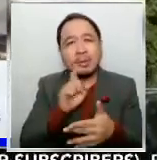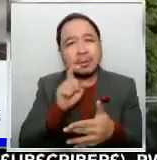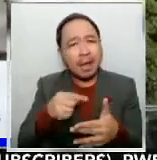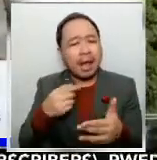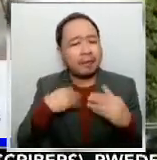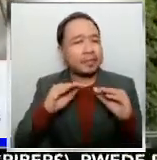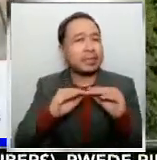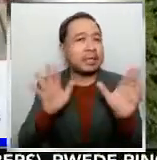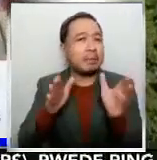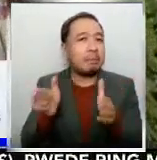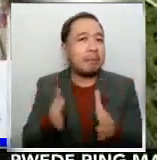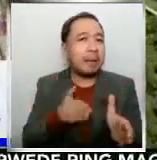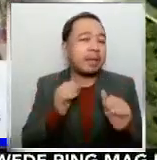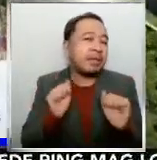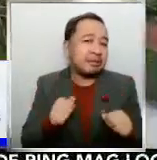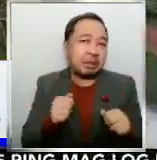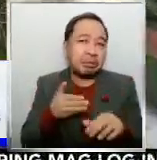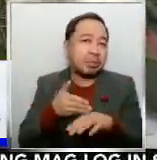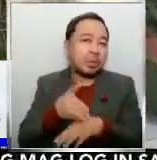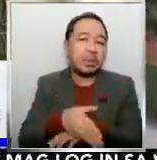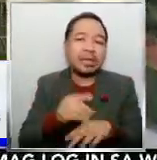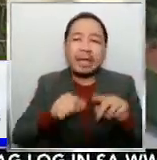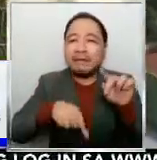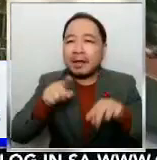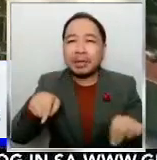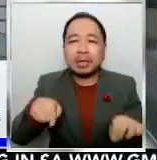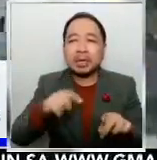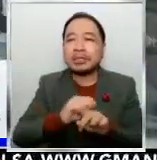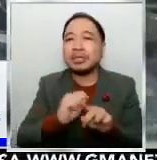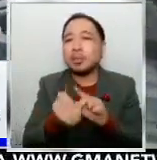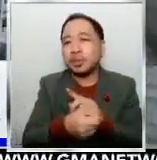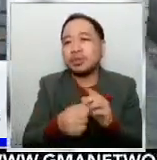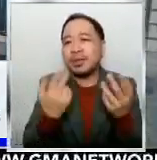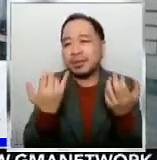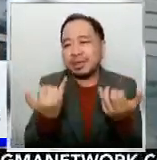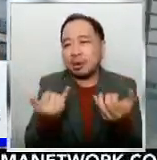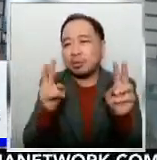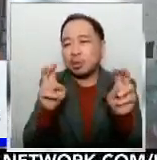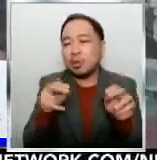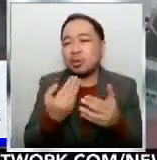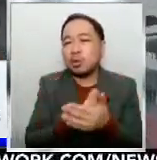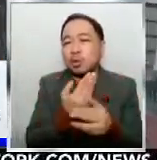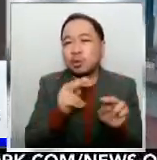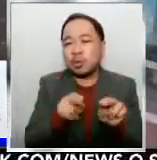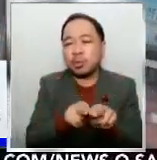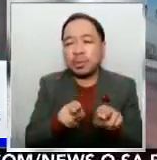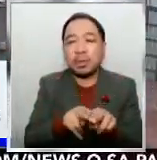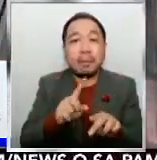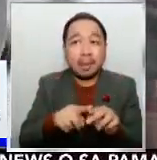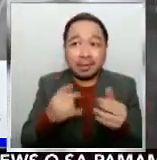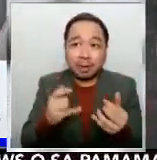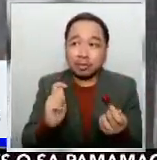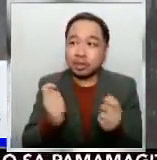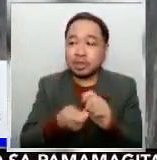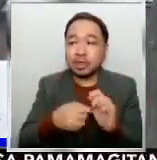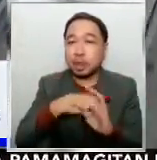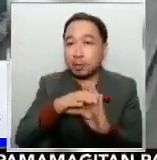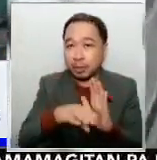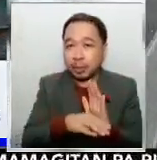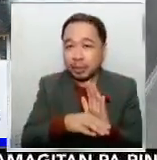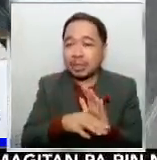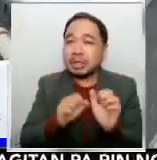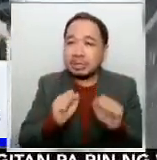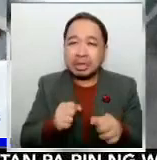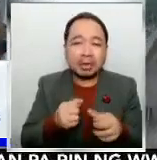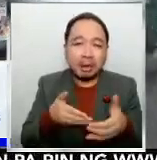pabago-bagong kondisyon ng tinatawag na new normal. Pero nagbabala rin si Lacson sa usapin kaugnay sa pag-amyenda ng saligang batas para mapahintulutan